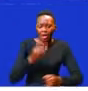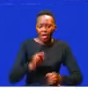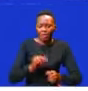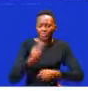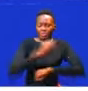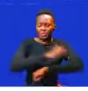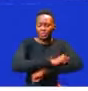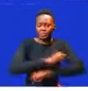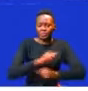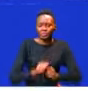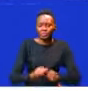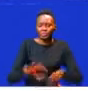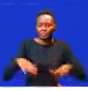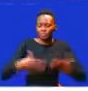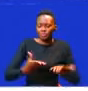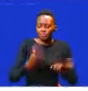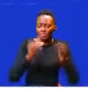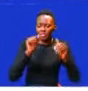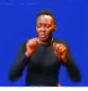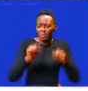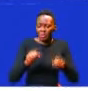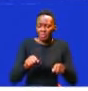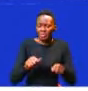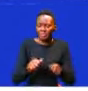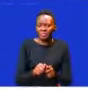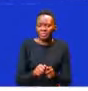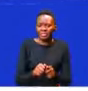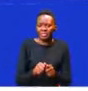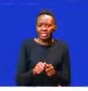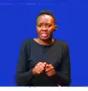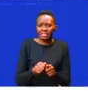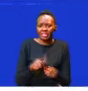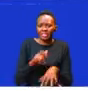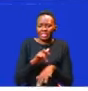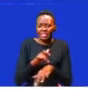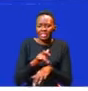mambo ya shule, how can you send a chief